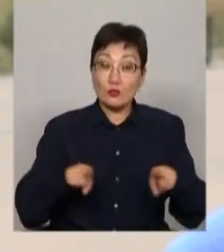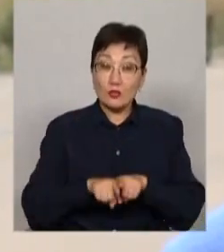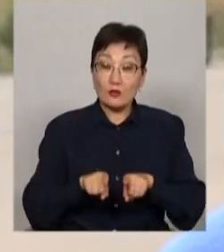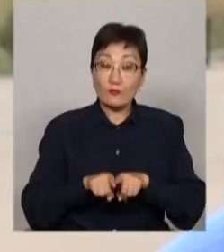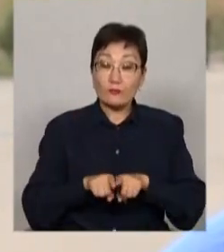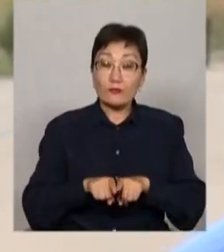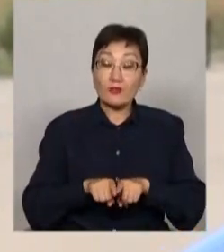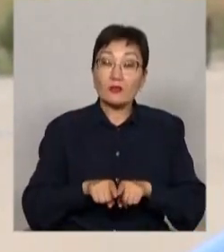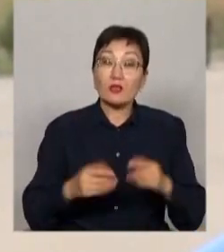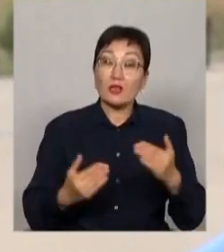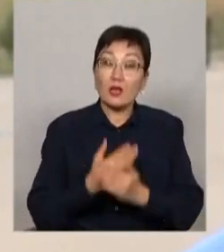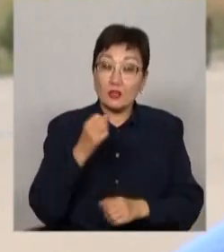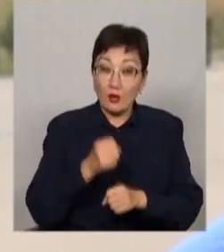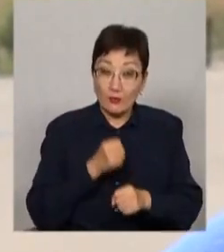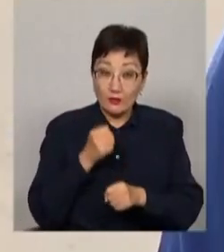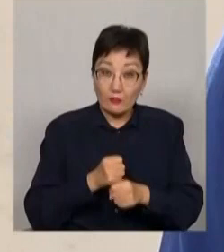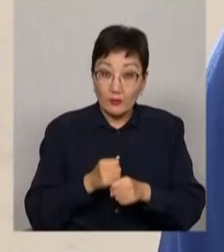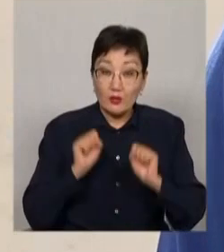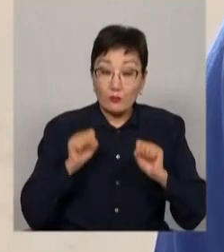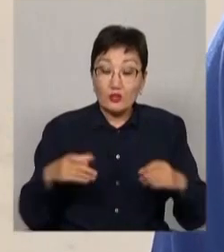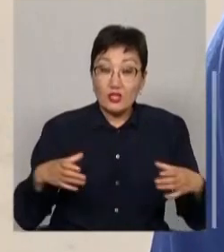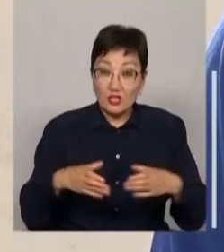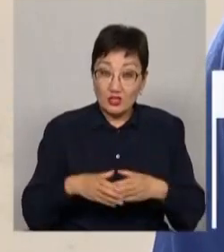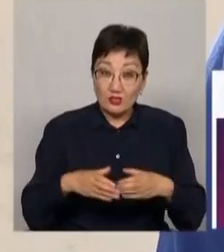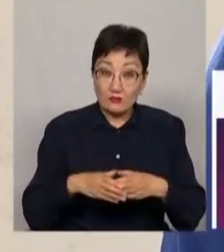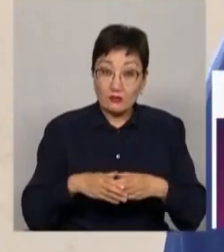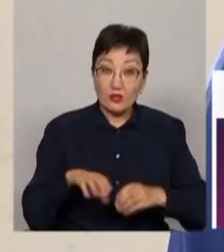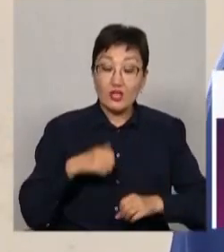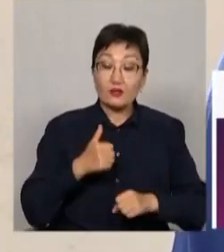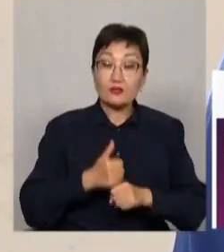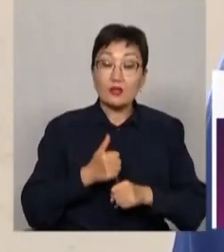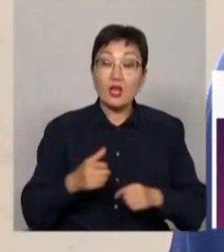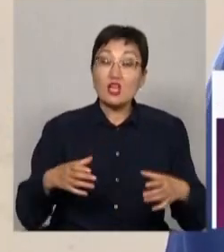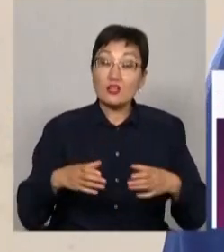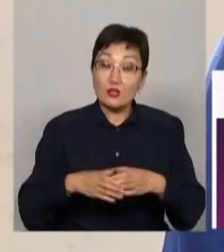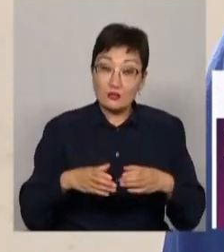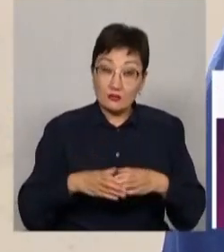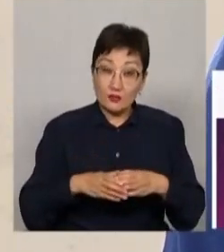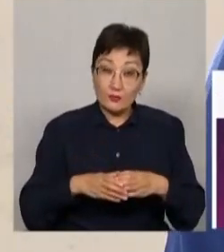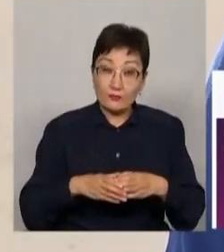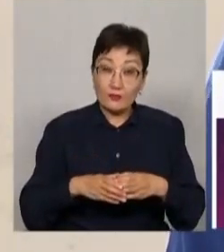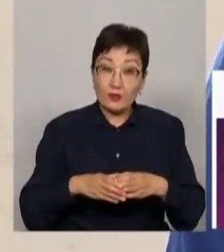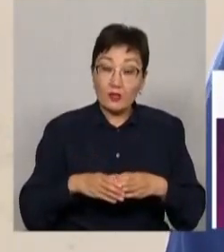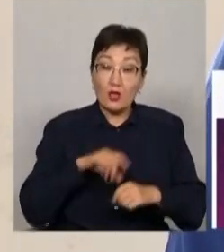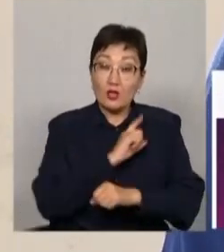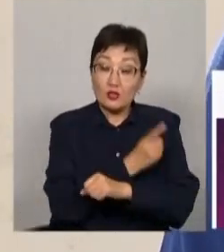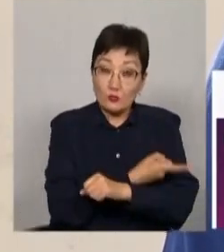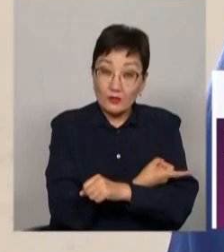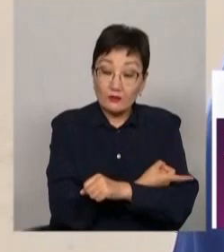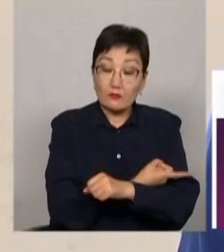іске жүзеге асырылған кешен деп айтсақ болады. Негізгі бұл кешеннің өнімділігі,